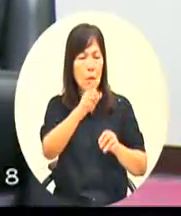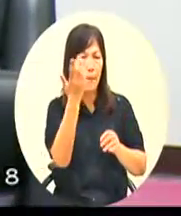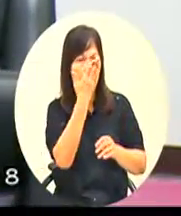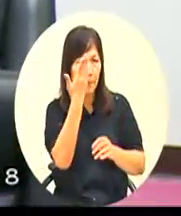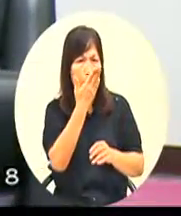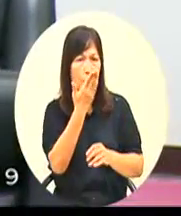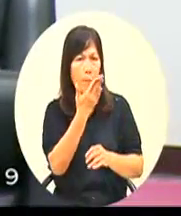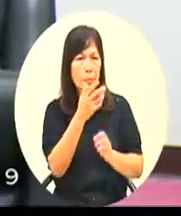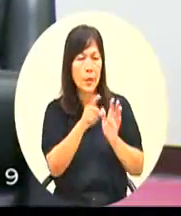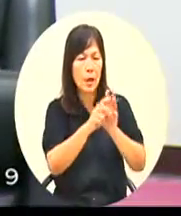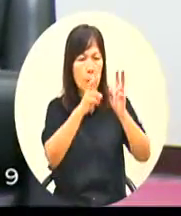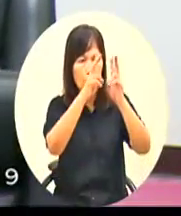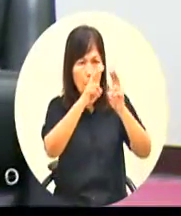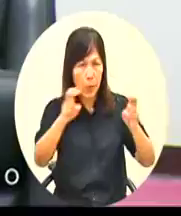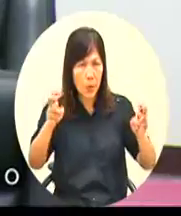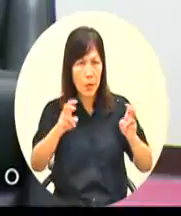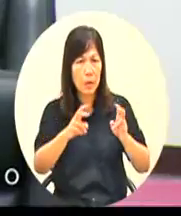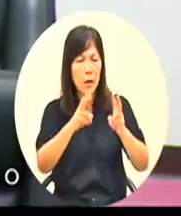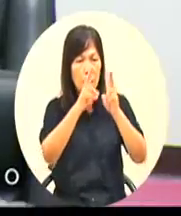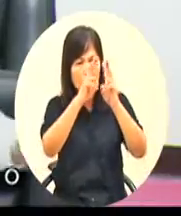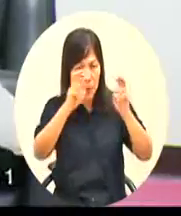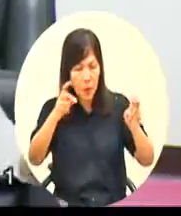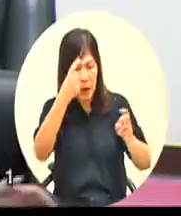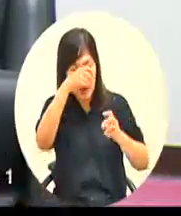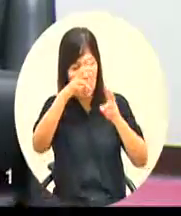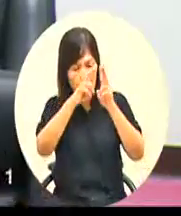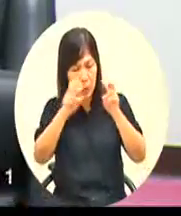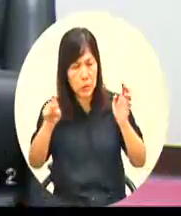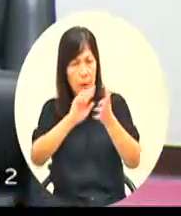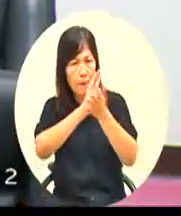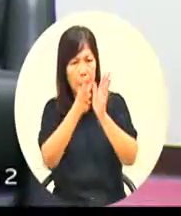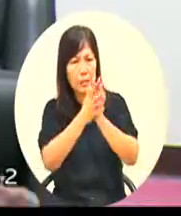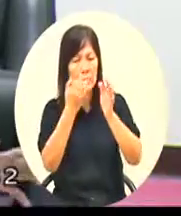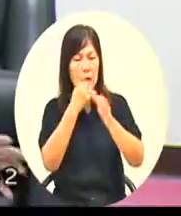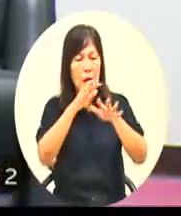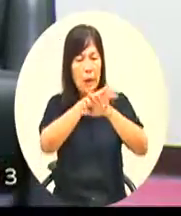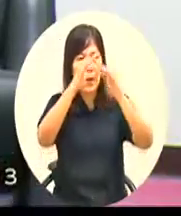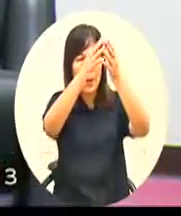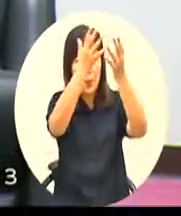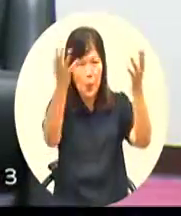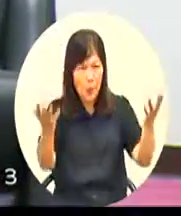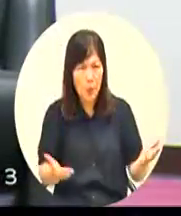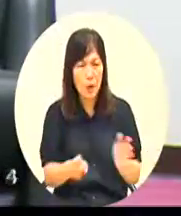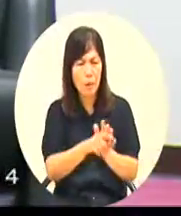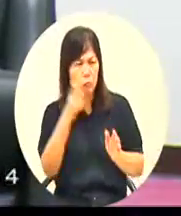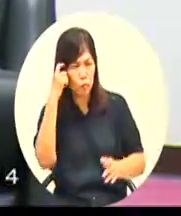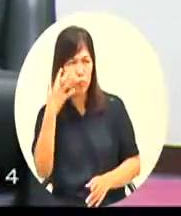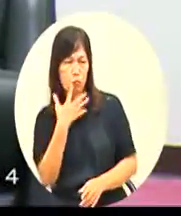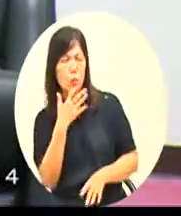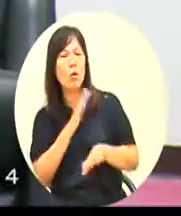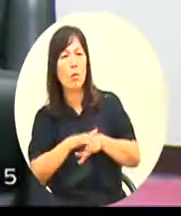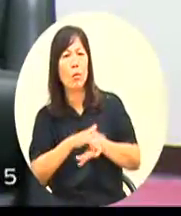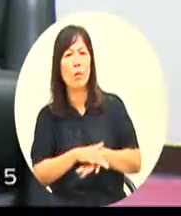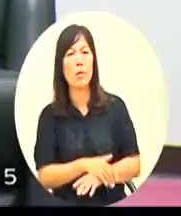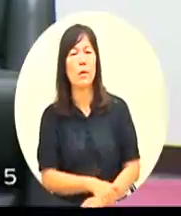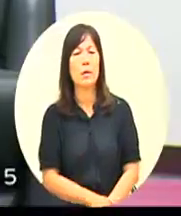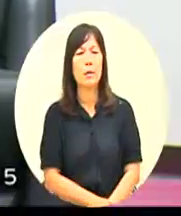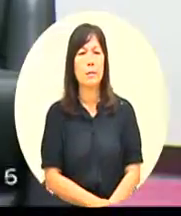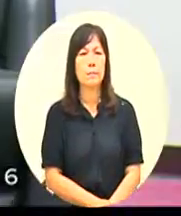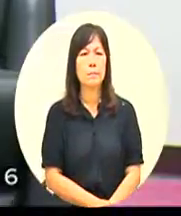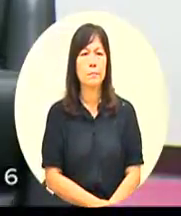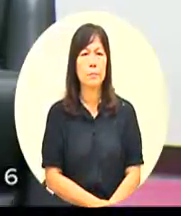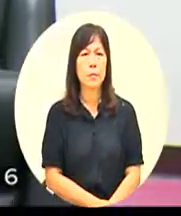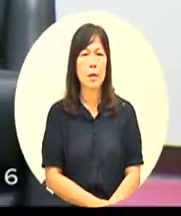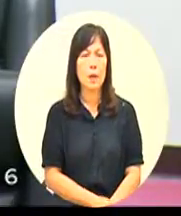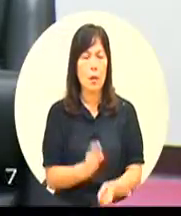一个城，古城怎么会盖一个帆布在那边，感到怪怪的。那我要跟